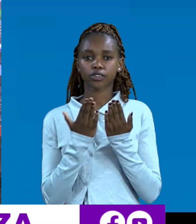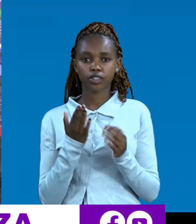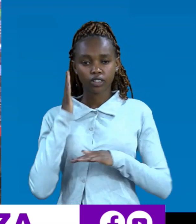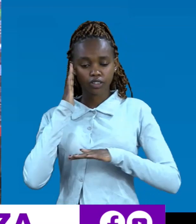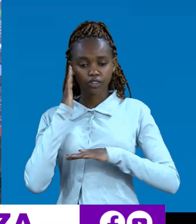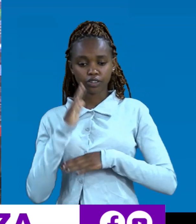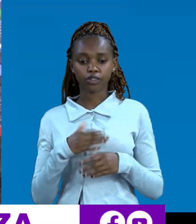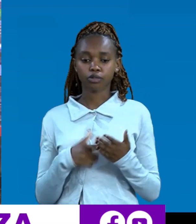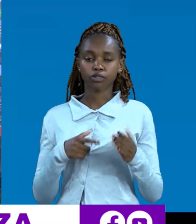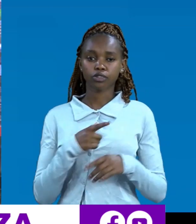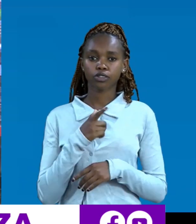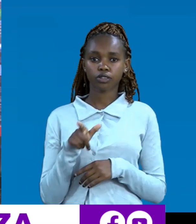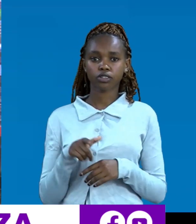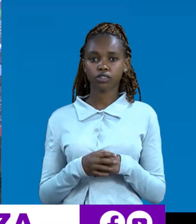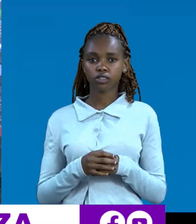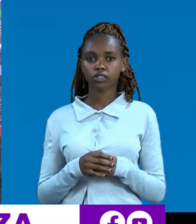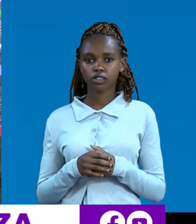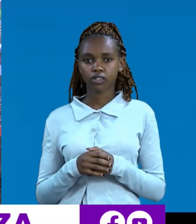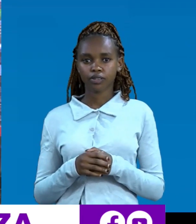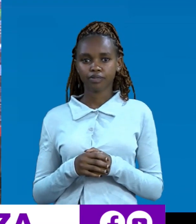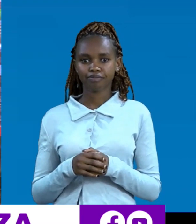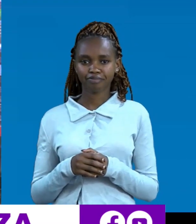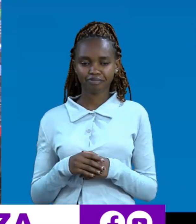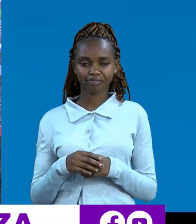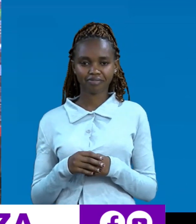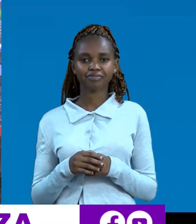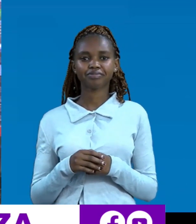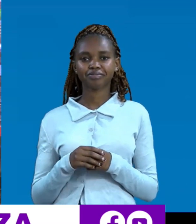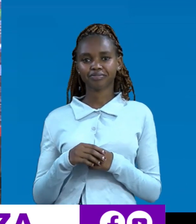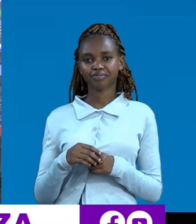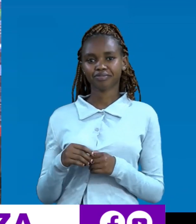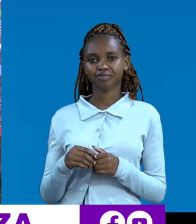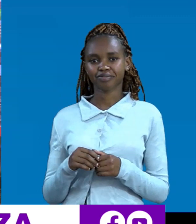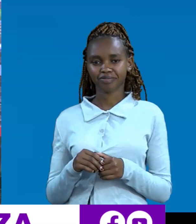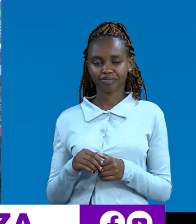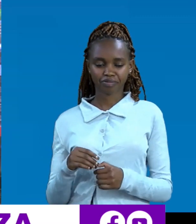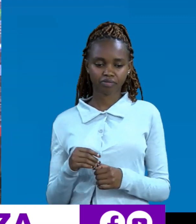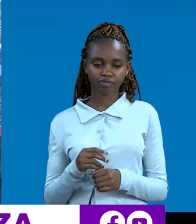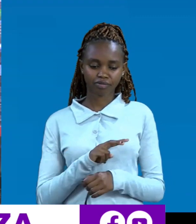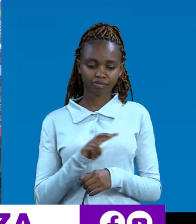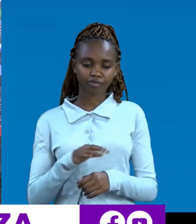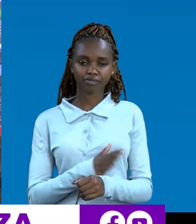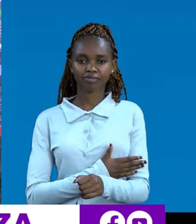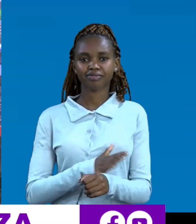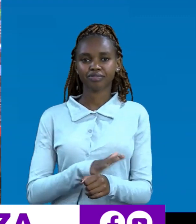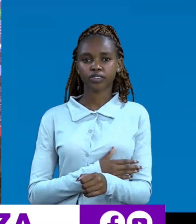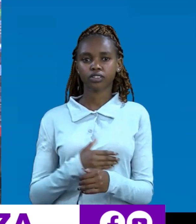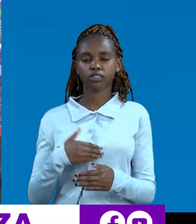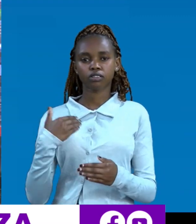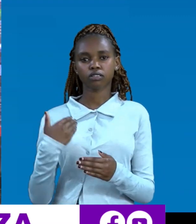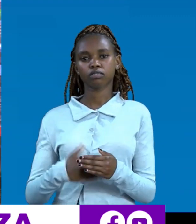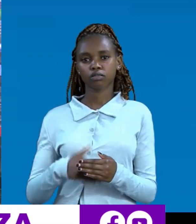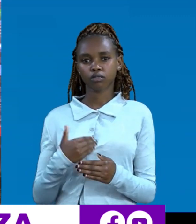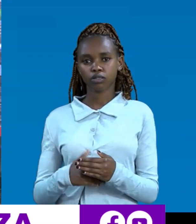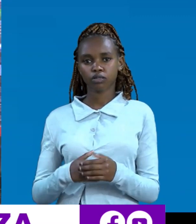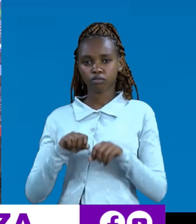tuambia yako. Oh, nilikuwa nimeenda kutafuta ngoma na nitisho hapa, ndio nilikuwa natafuta tafuta. So before, acha